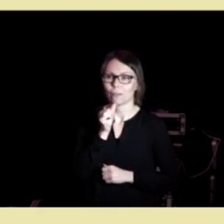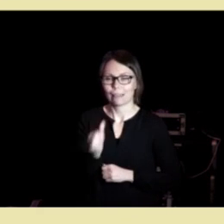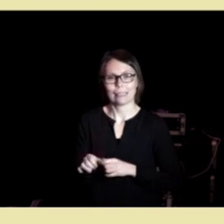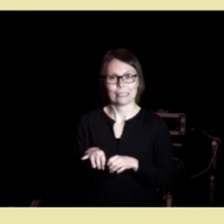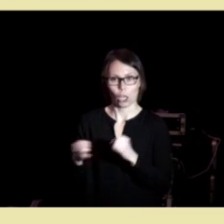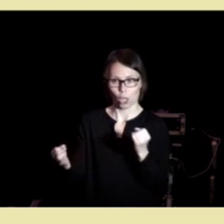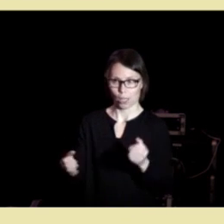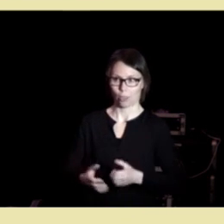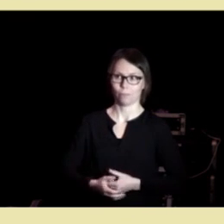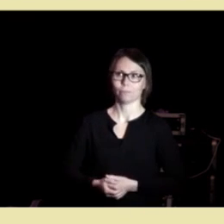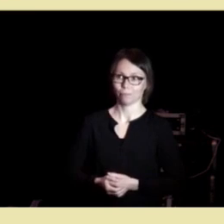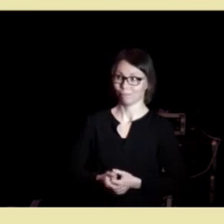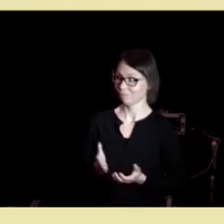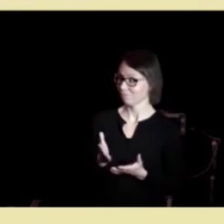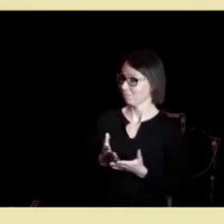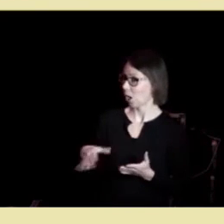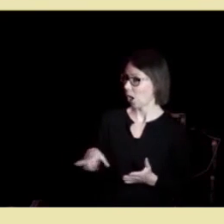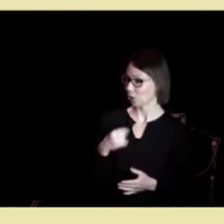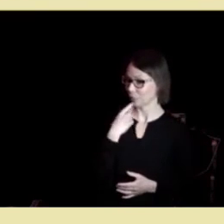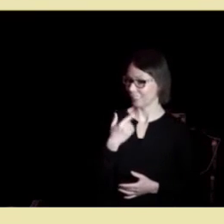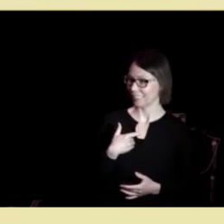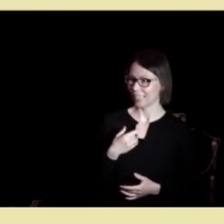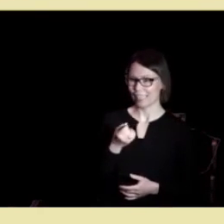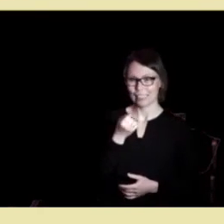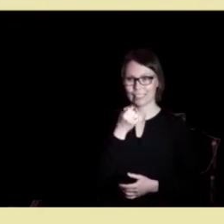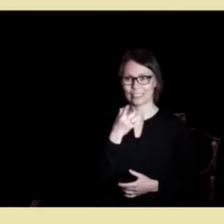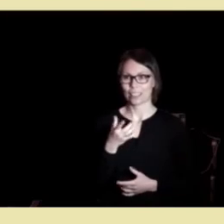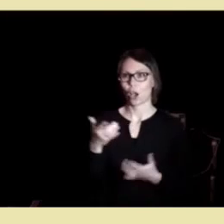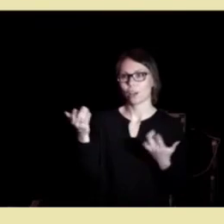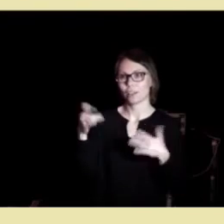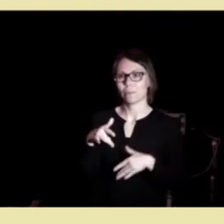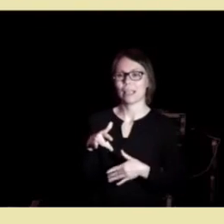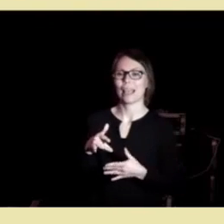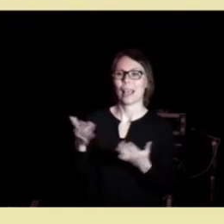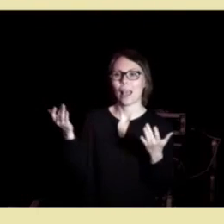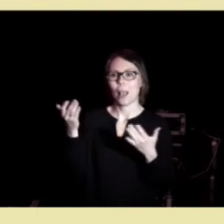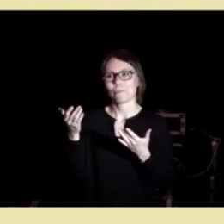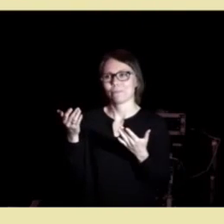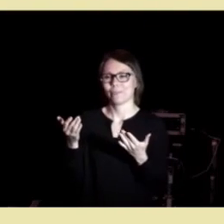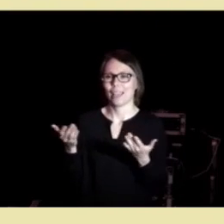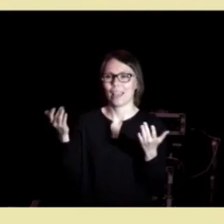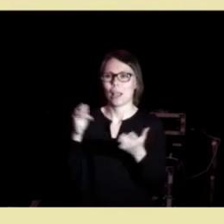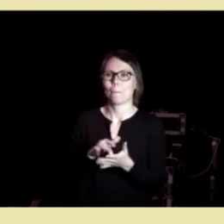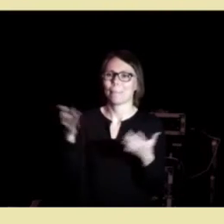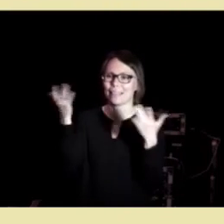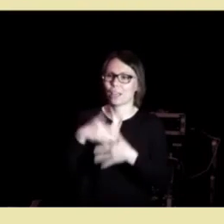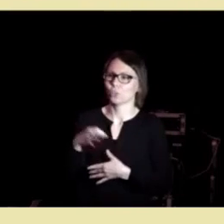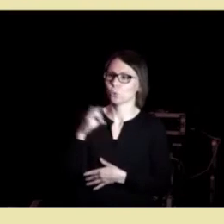Det var det jeg hadde å si. Snart midnattssol over Tromsø. Tusen takk for meg.